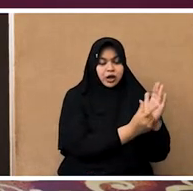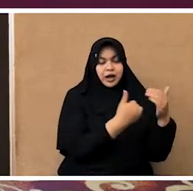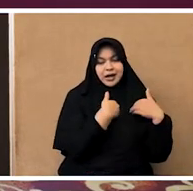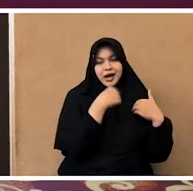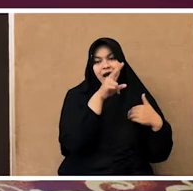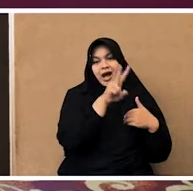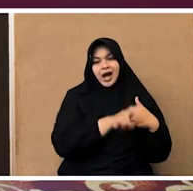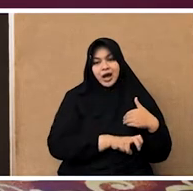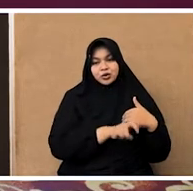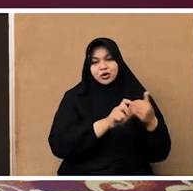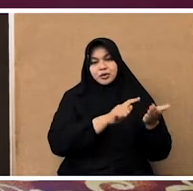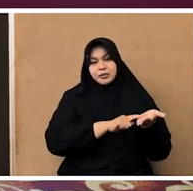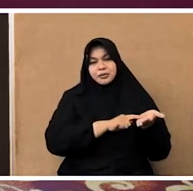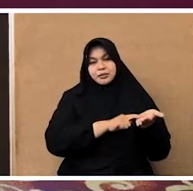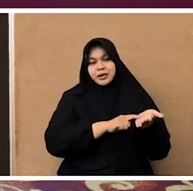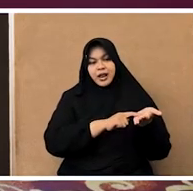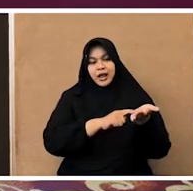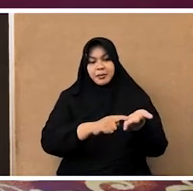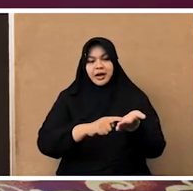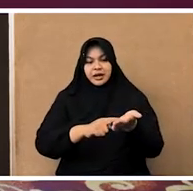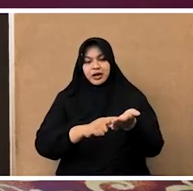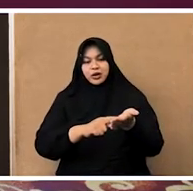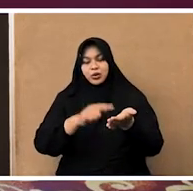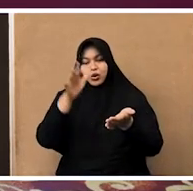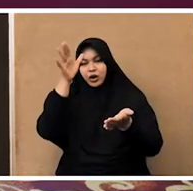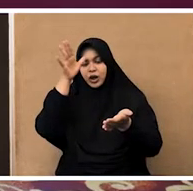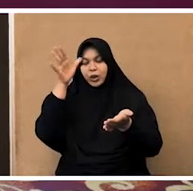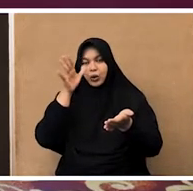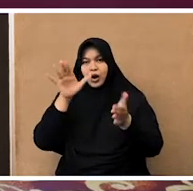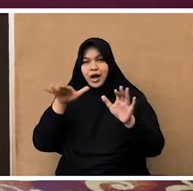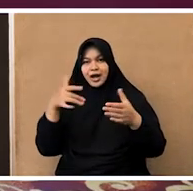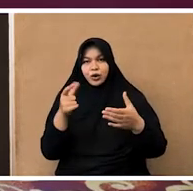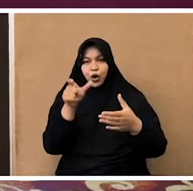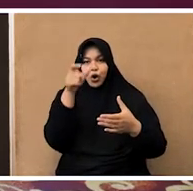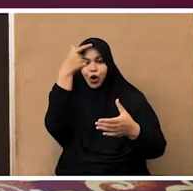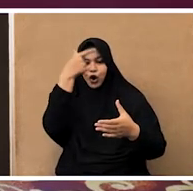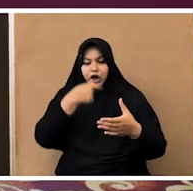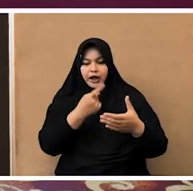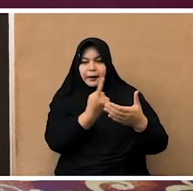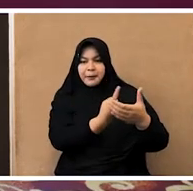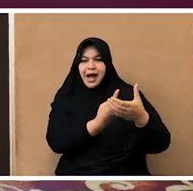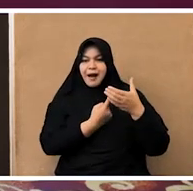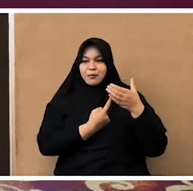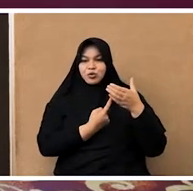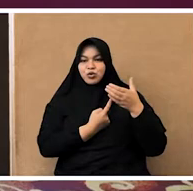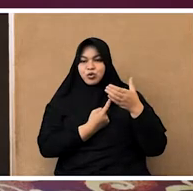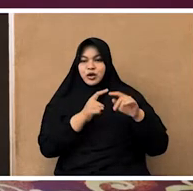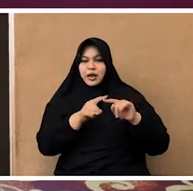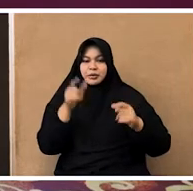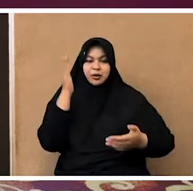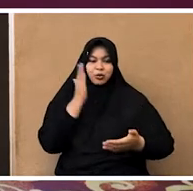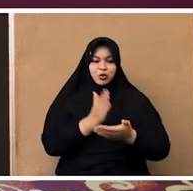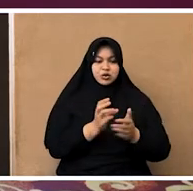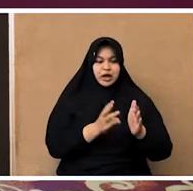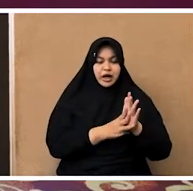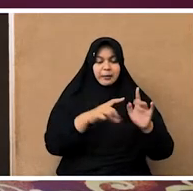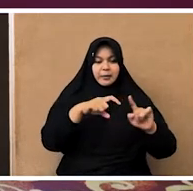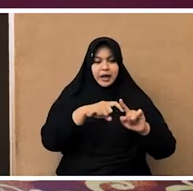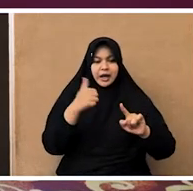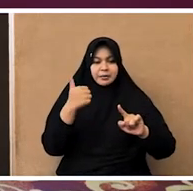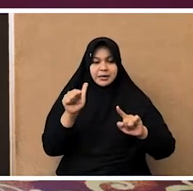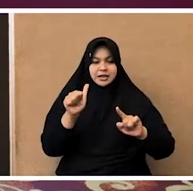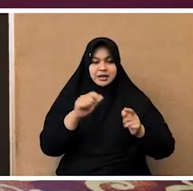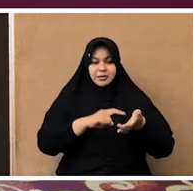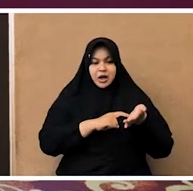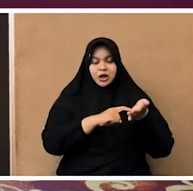harus yang mengadukan pengampunya atau orang tuanya atau tapi oleh putusan Ini jadi yang bisa